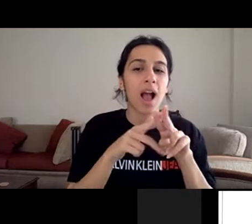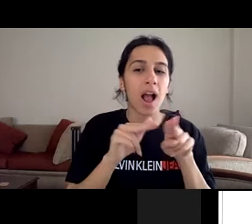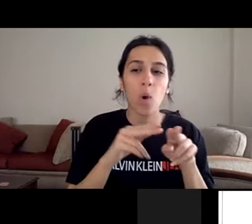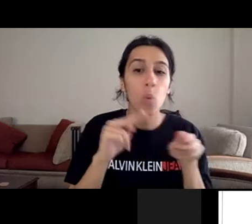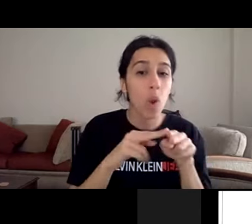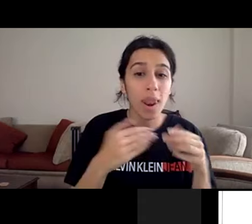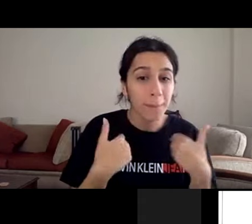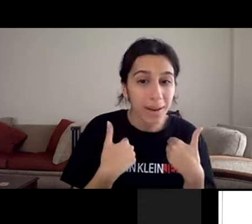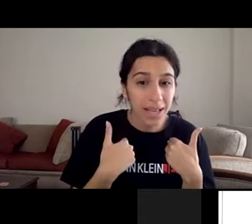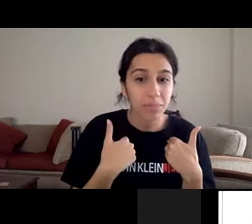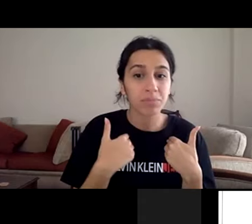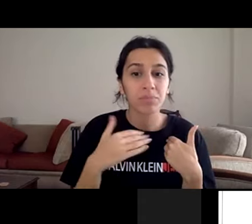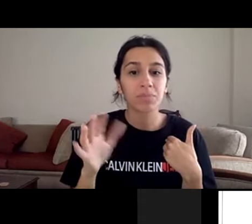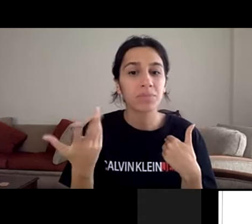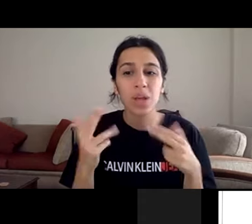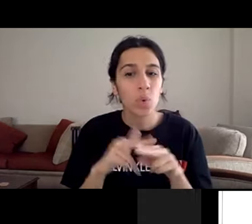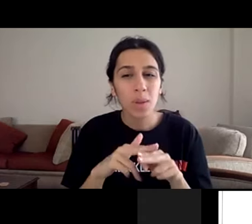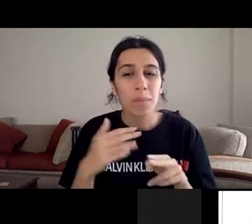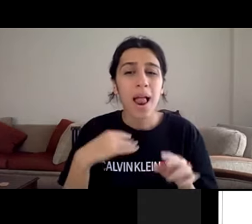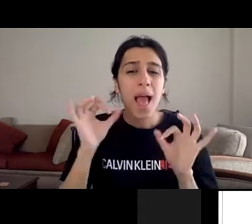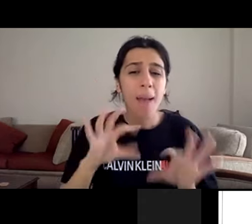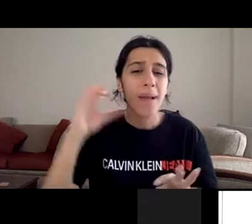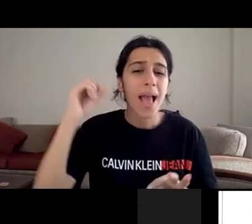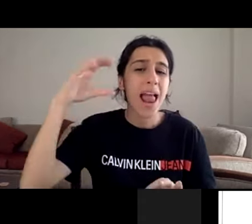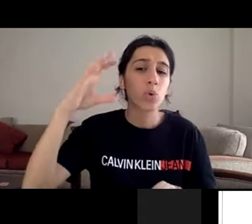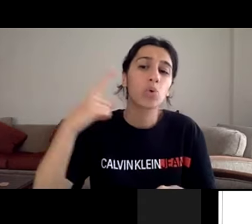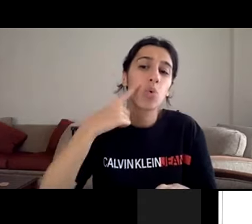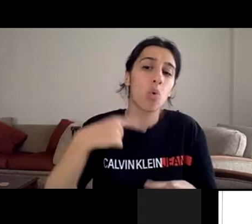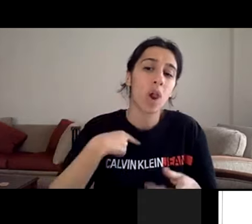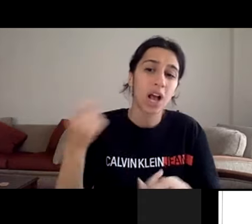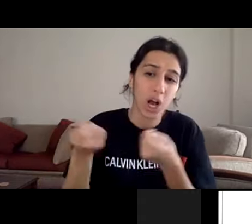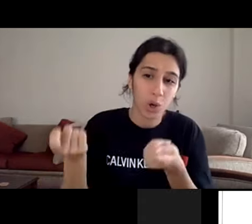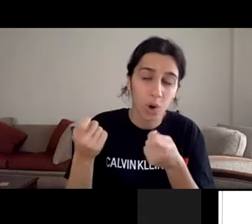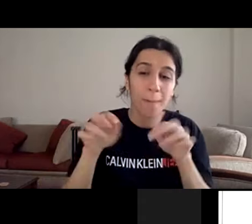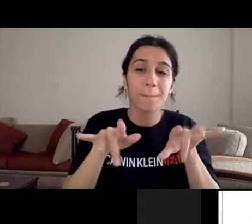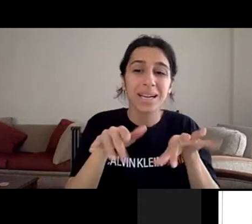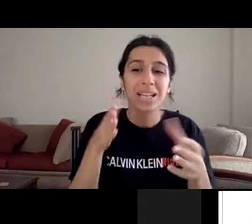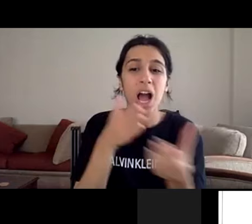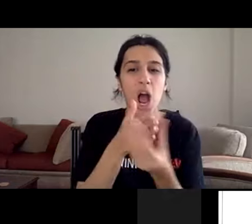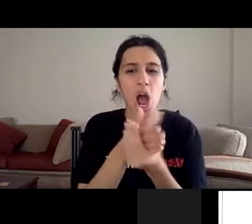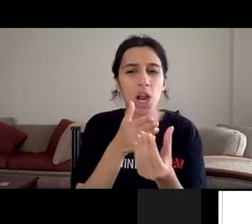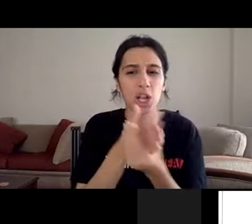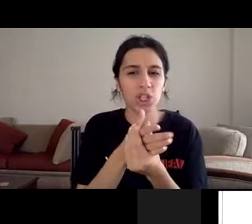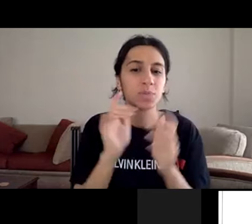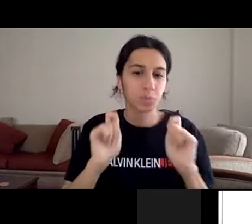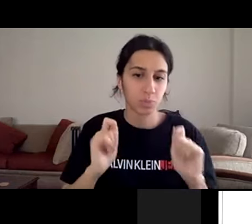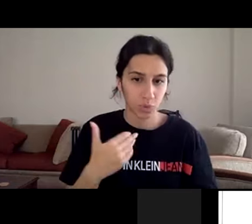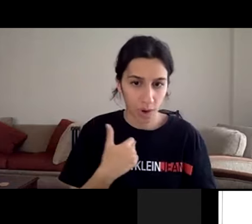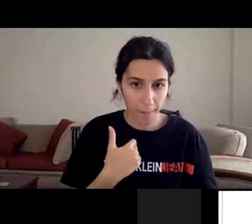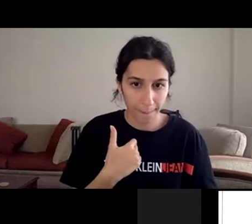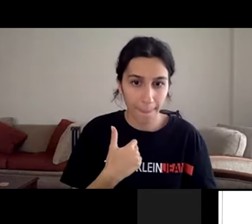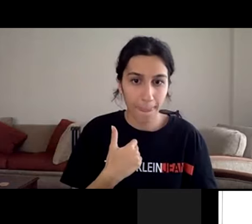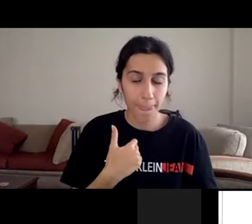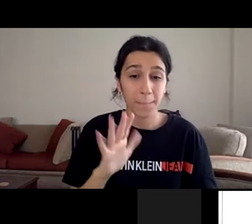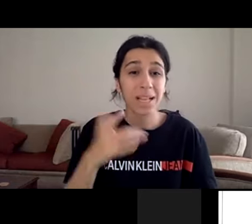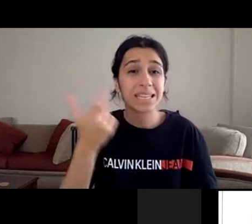ya da onlara kullandırtabilirim? Çünkü ben hep elektronik ortamdayım. Oranın da bilgisayarını erişilebilir hale getireceğim. Ama